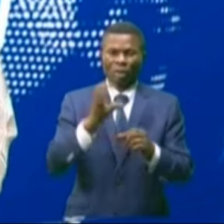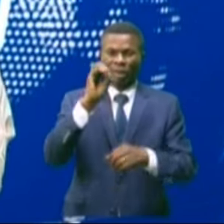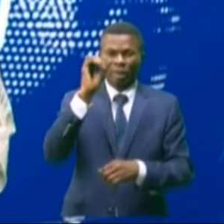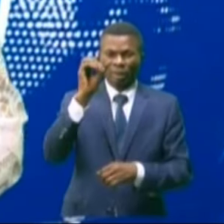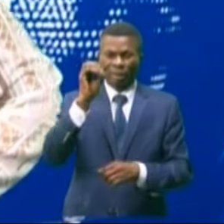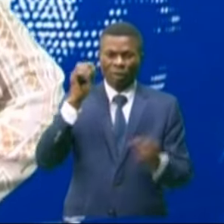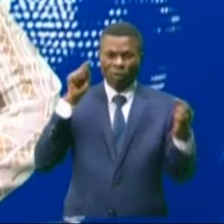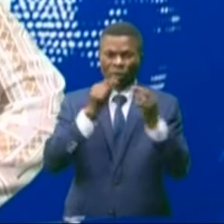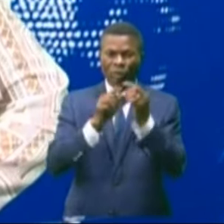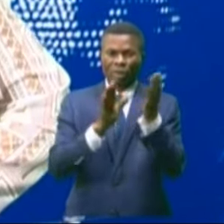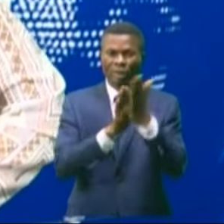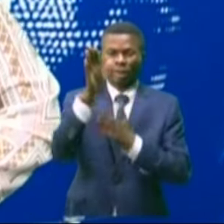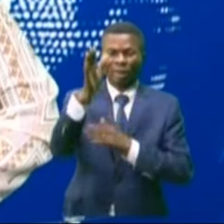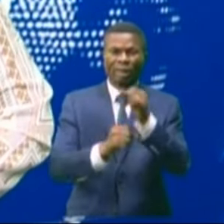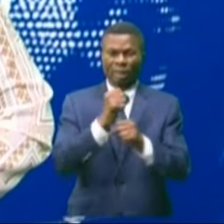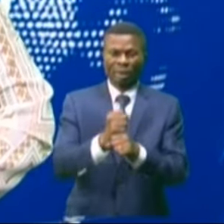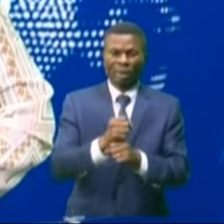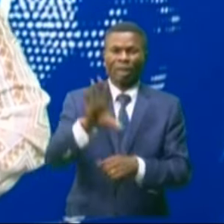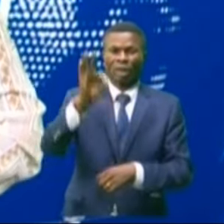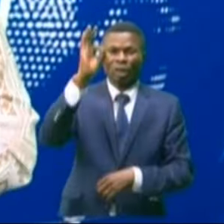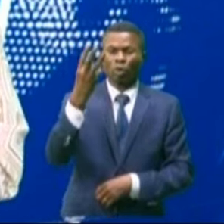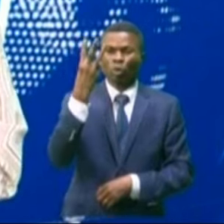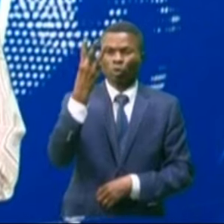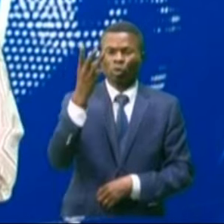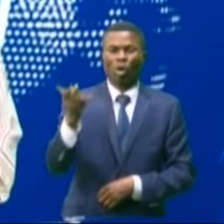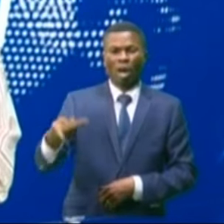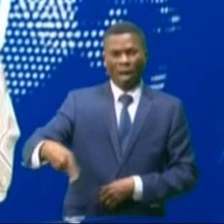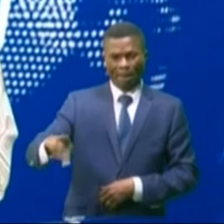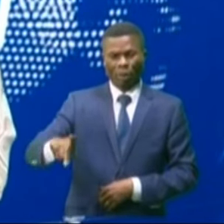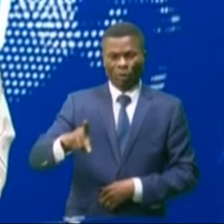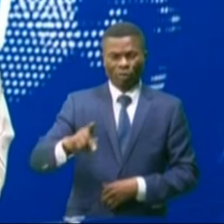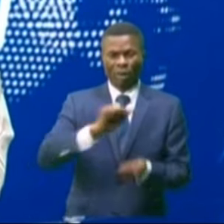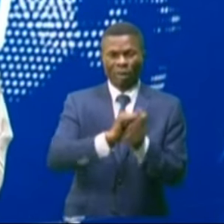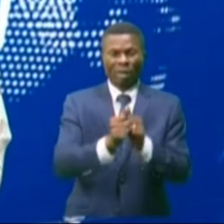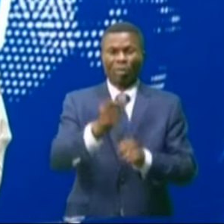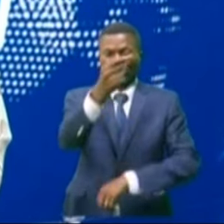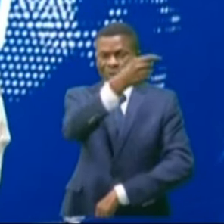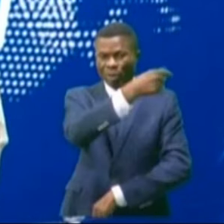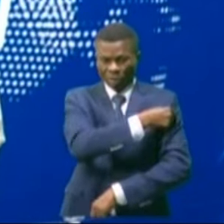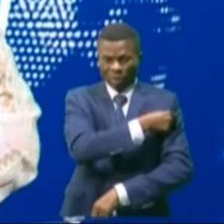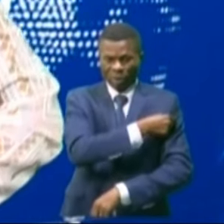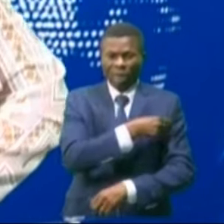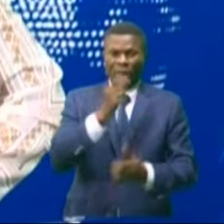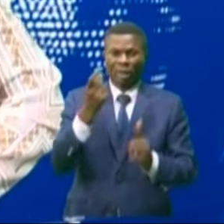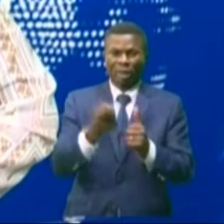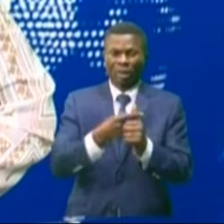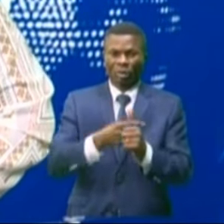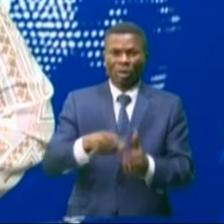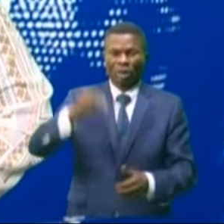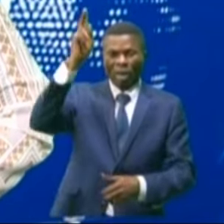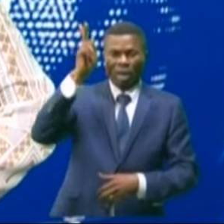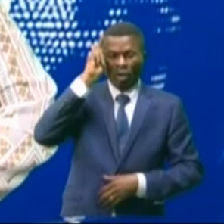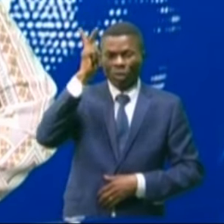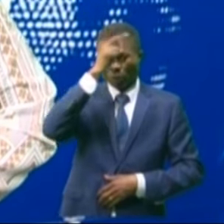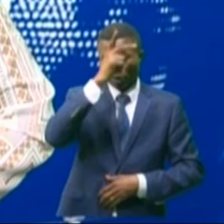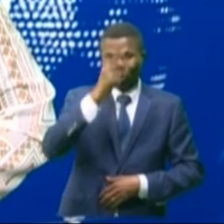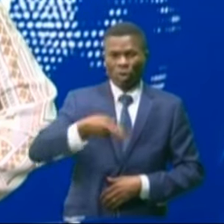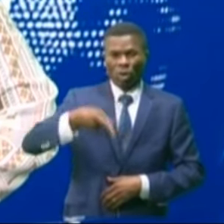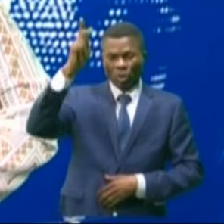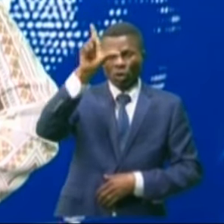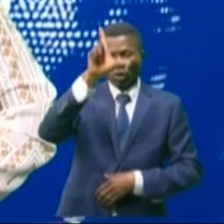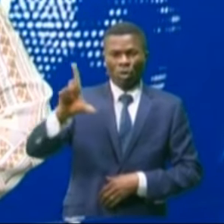à 15 ans. Trois provinces sont concernées par cet élargissement du cible. Il s'agit du Haut-Katanga, Olomami